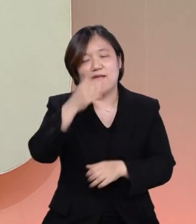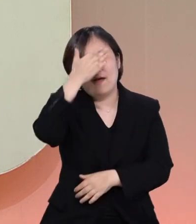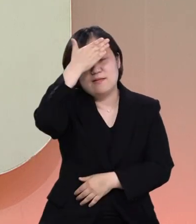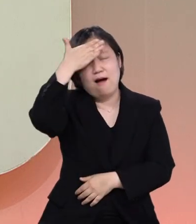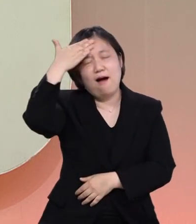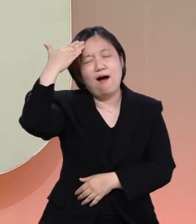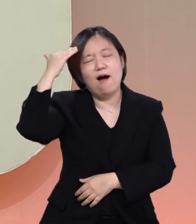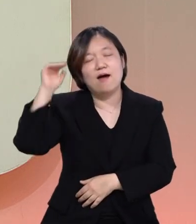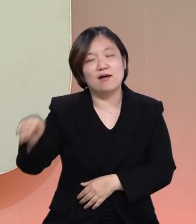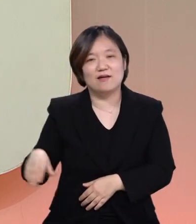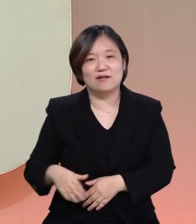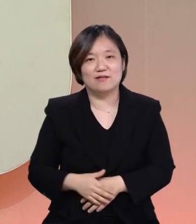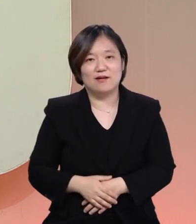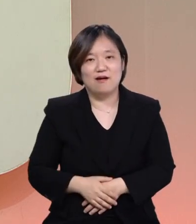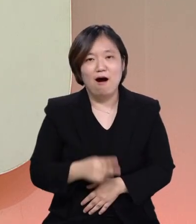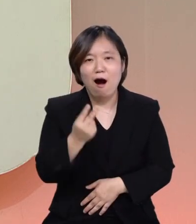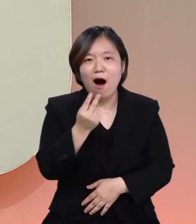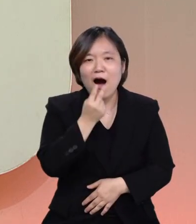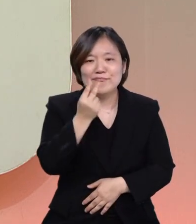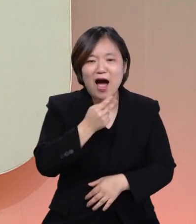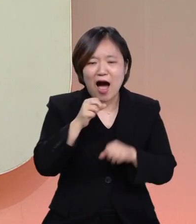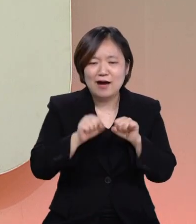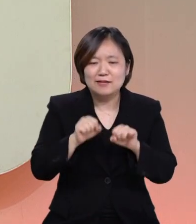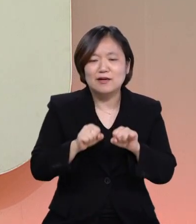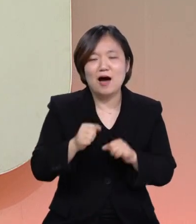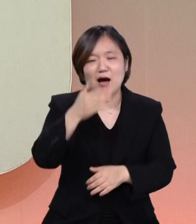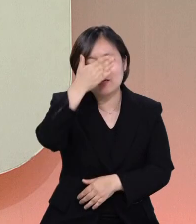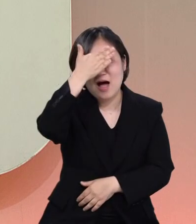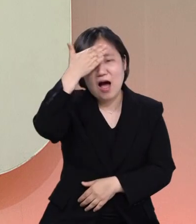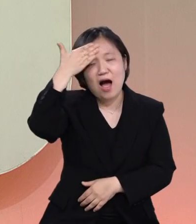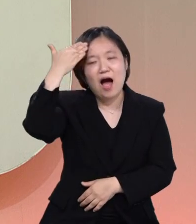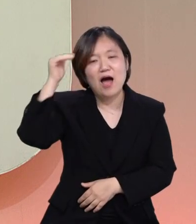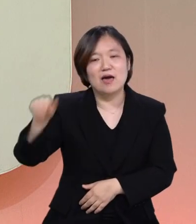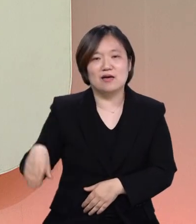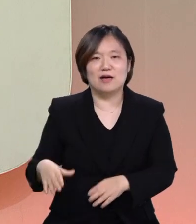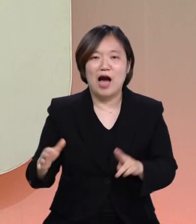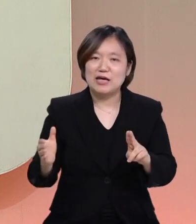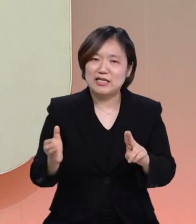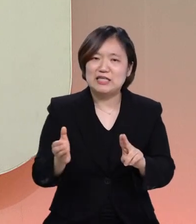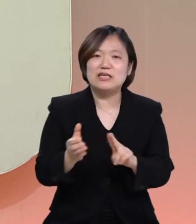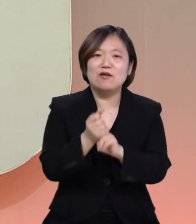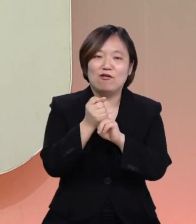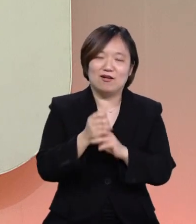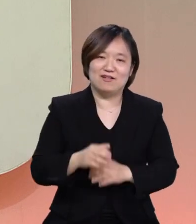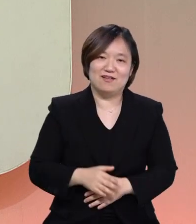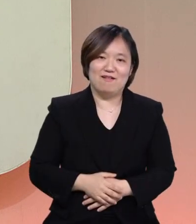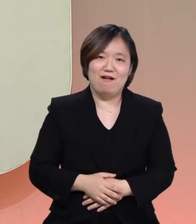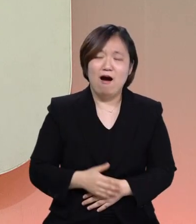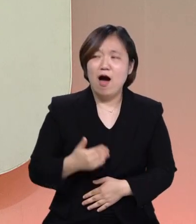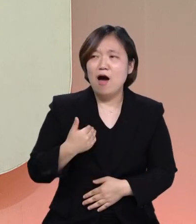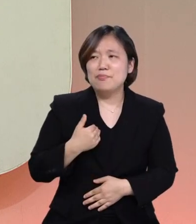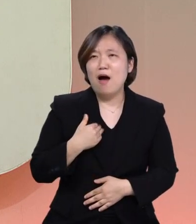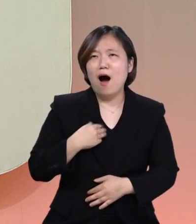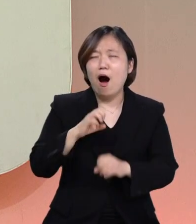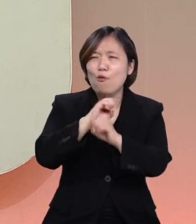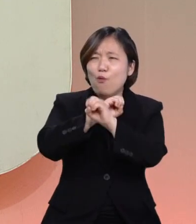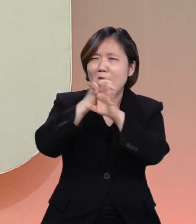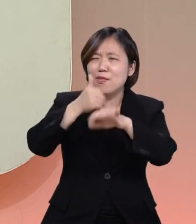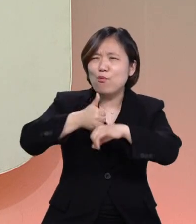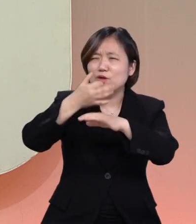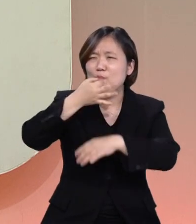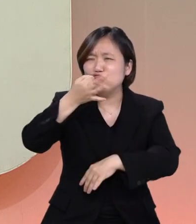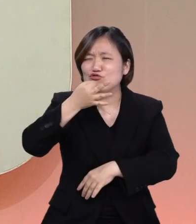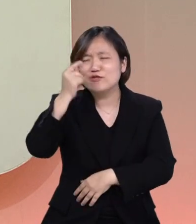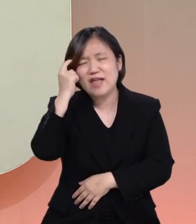아버지하고 매형이 그래서 그때 기적같이 그때 정말 관세음보살하고 부르는